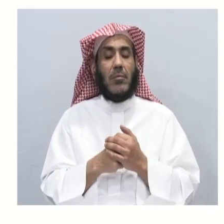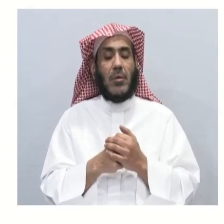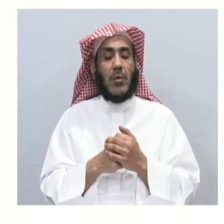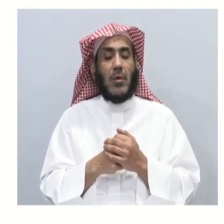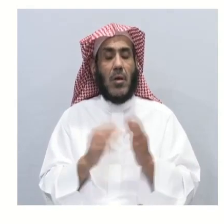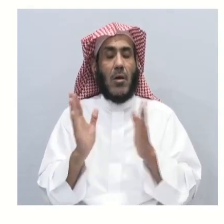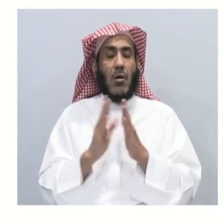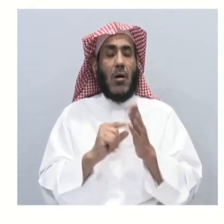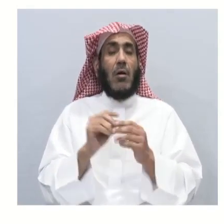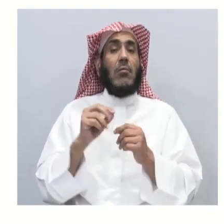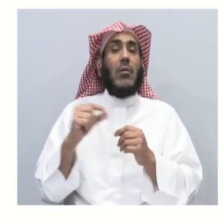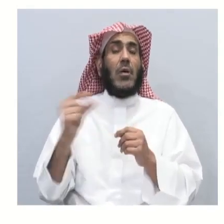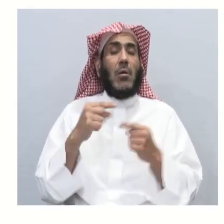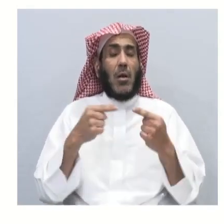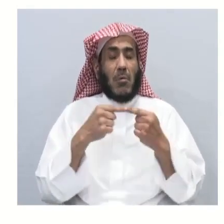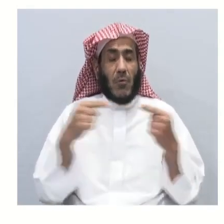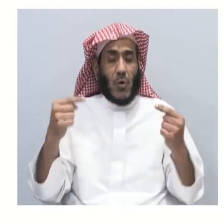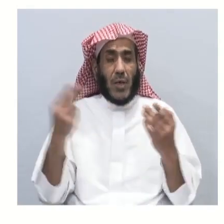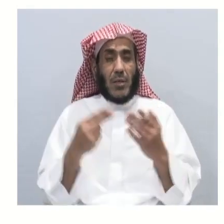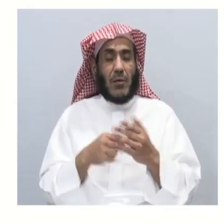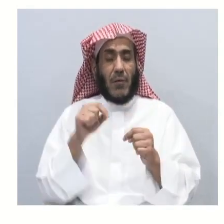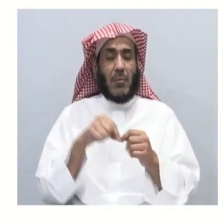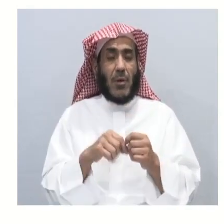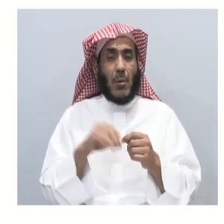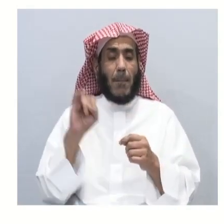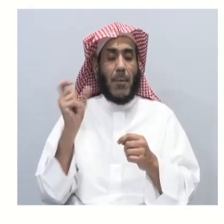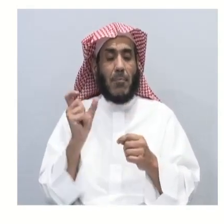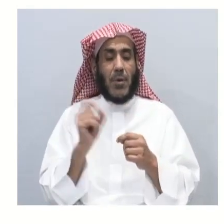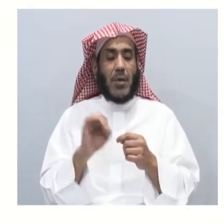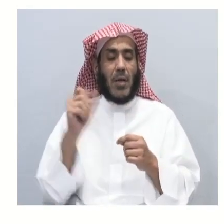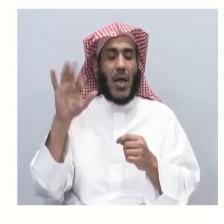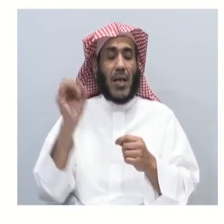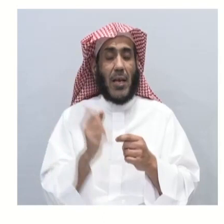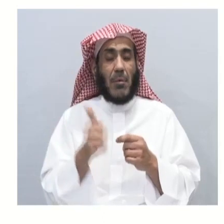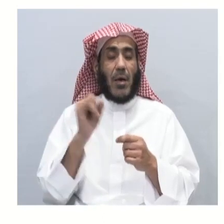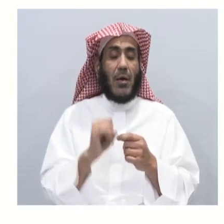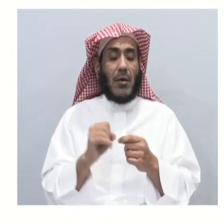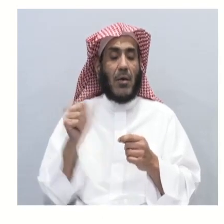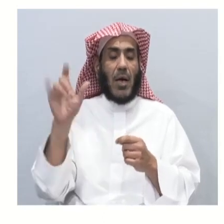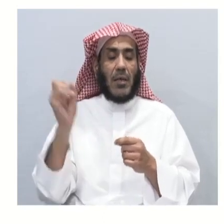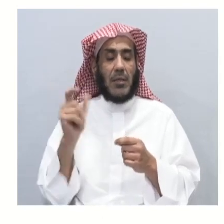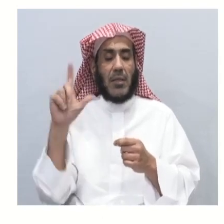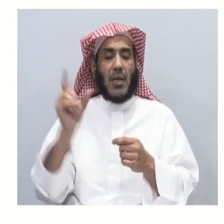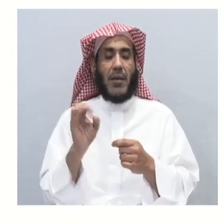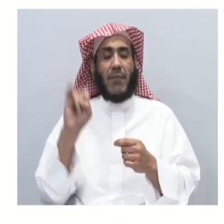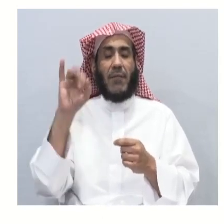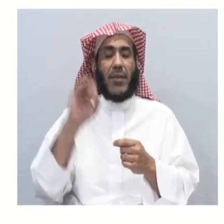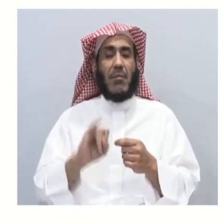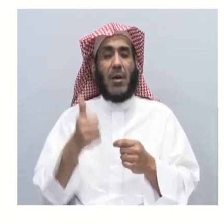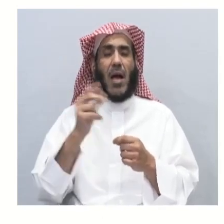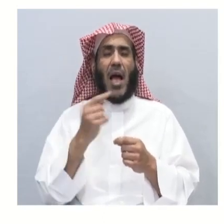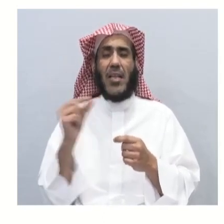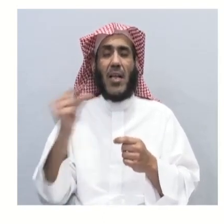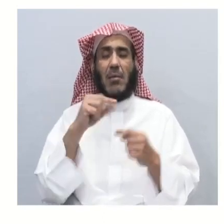أحدد الكلمة المفصولة خطا فيما يلي: ممن، أينما، أن لن فيما. أين